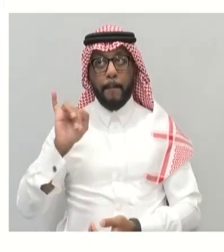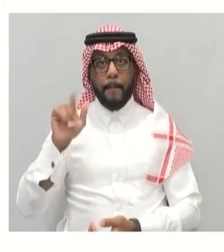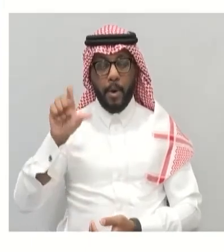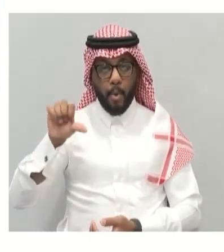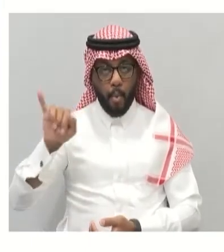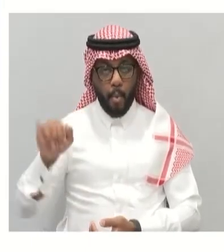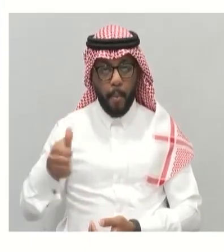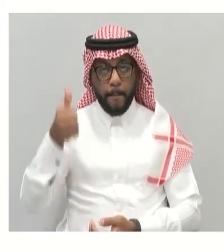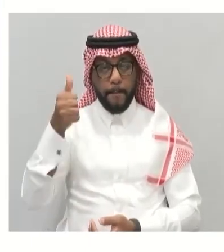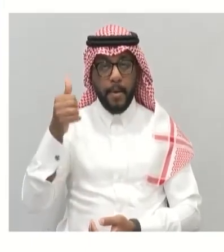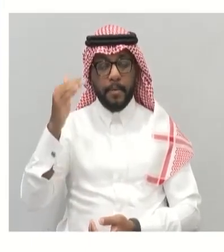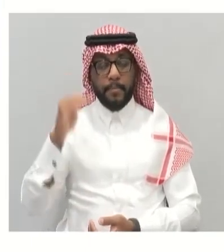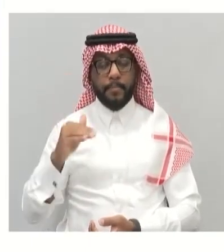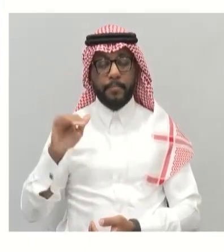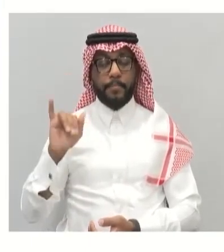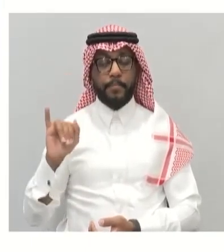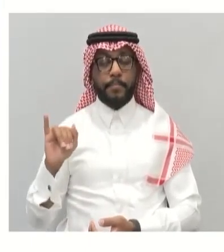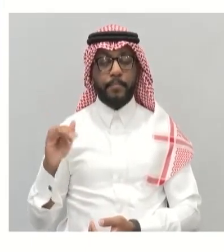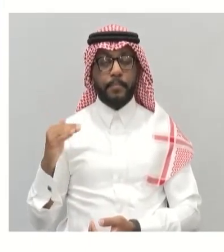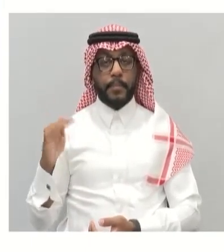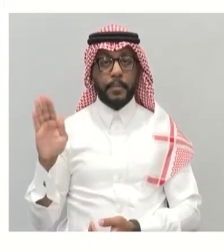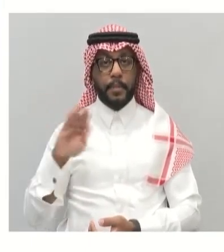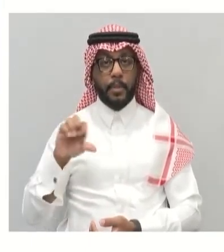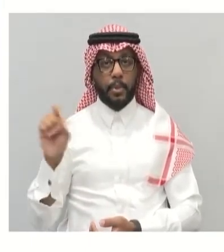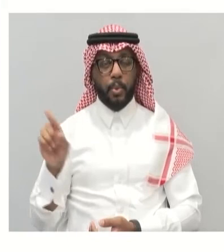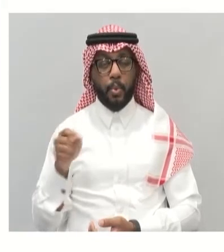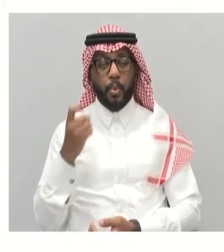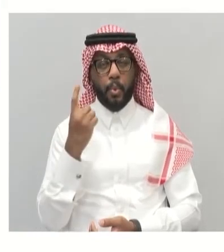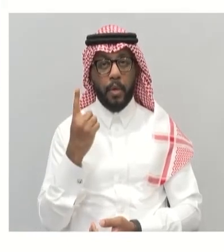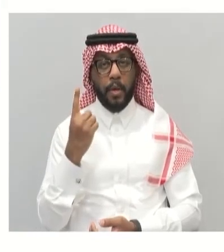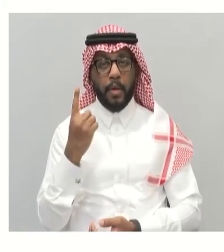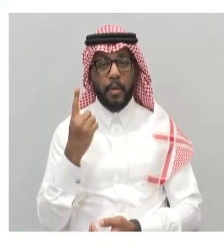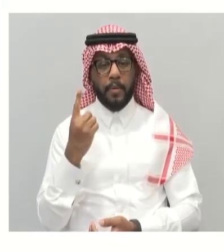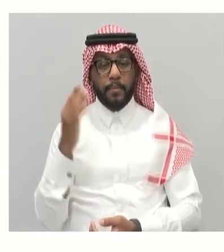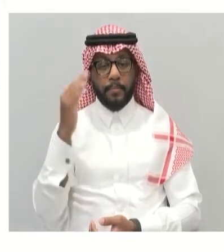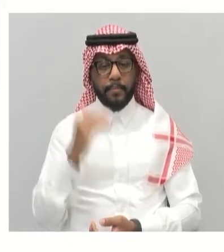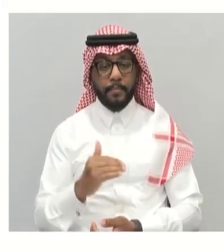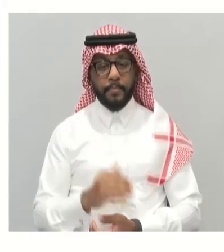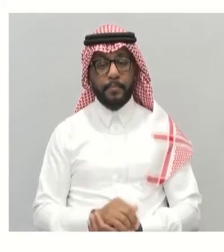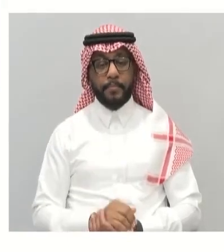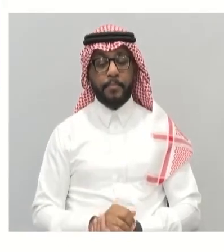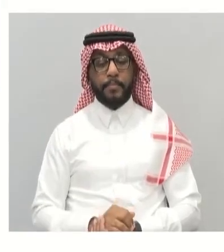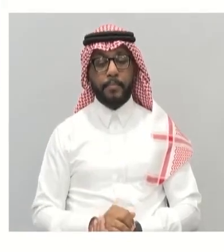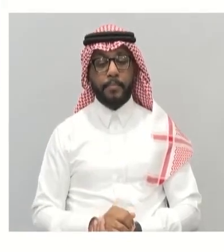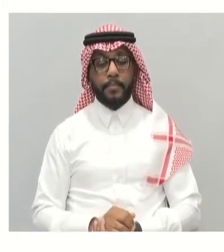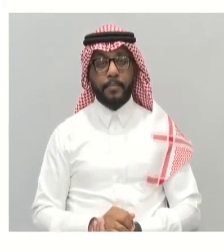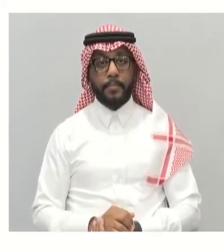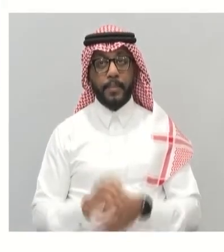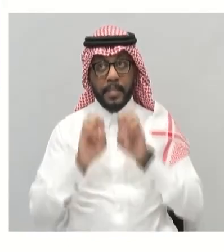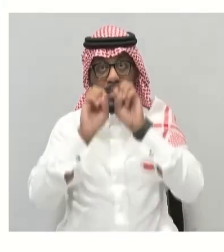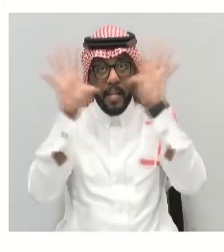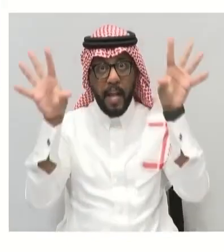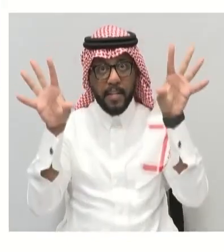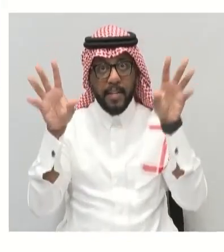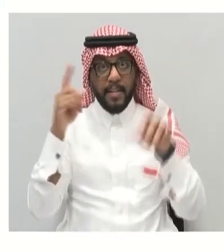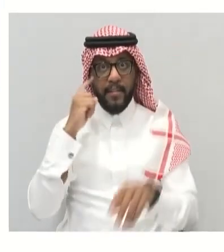ومحصورا هنا حال ماذا مفرده الحال الجمله الاسميه وهو